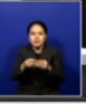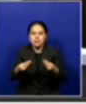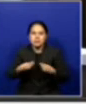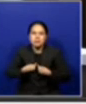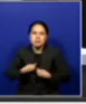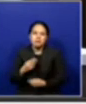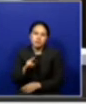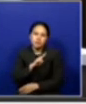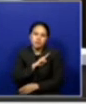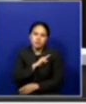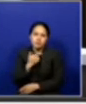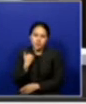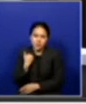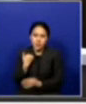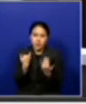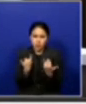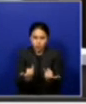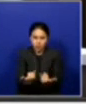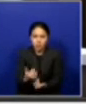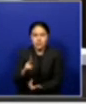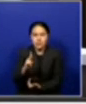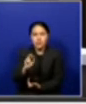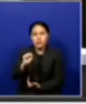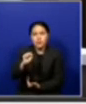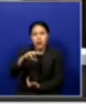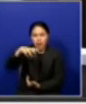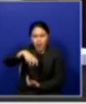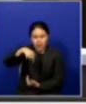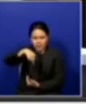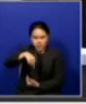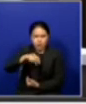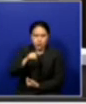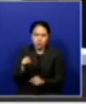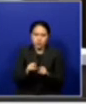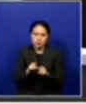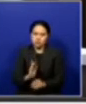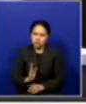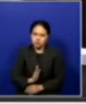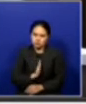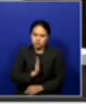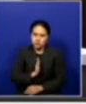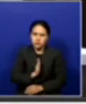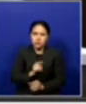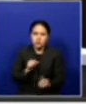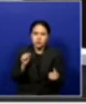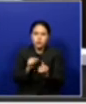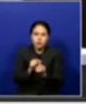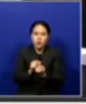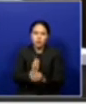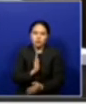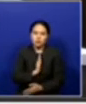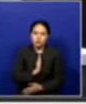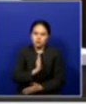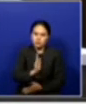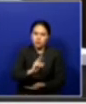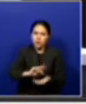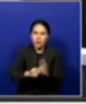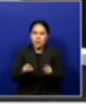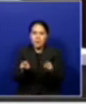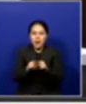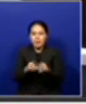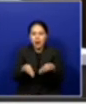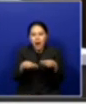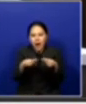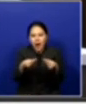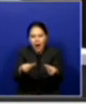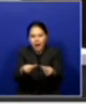สภาเราเองต้องตรึงตรงนี้ไว้ให้ชัดเจนครับท่านประธานครับอย่าได้ตกเป็นเครื่องมือในการที่จะอนุญาตอนุมัติในสิ่ง